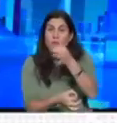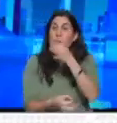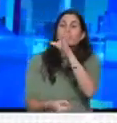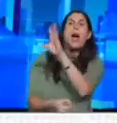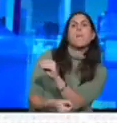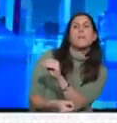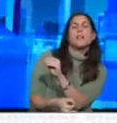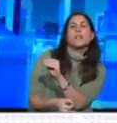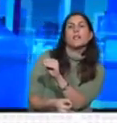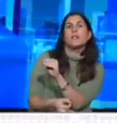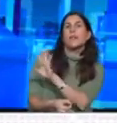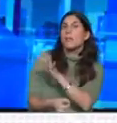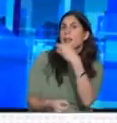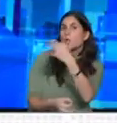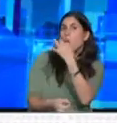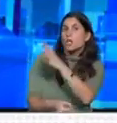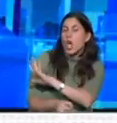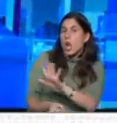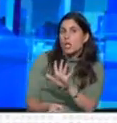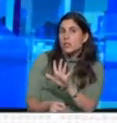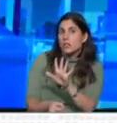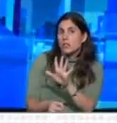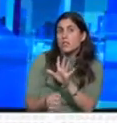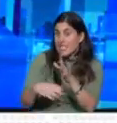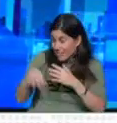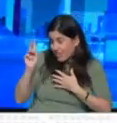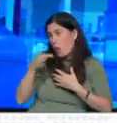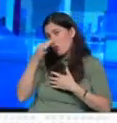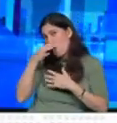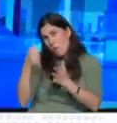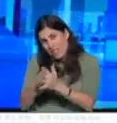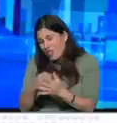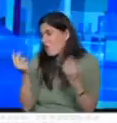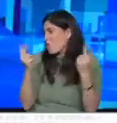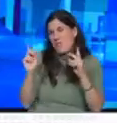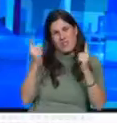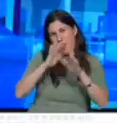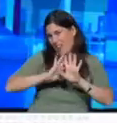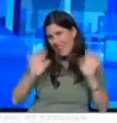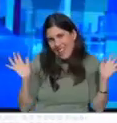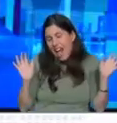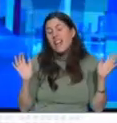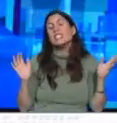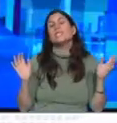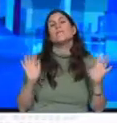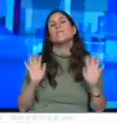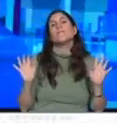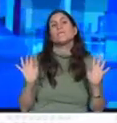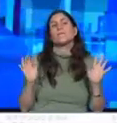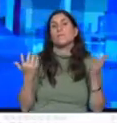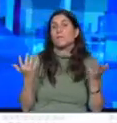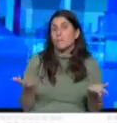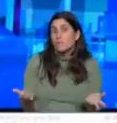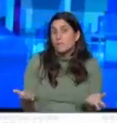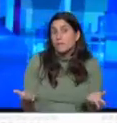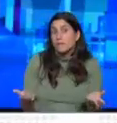לשאול שאלות. אני מקווה שהשאלו גם אם הוא אמר להם. הבטיחו להם שיש שאלות בסוף, כמובן שזה לא התקיים ולא כלום.